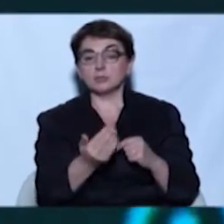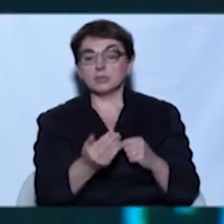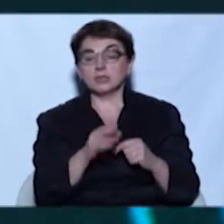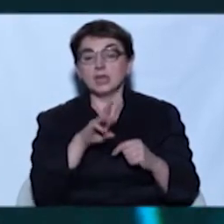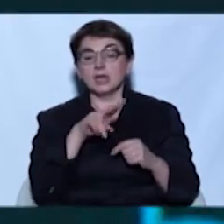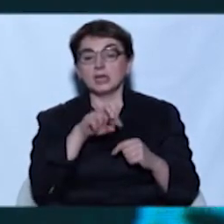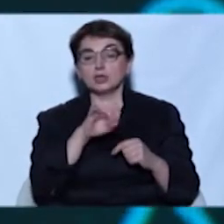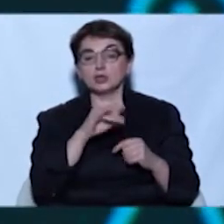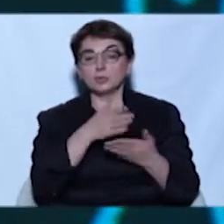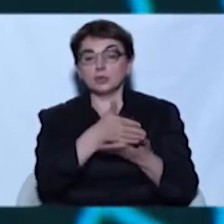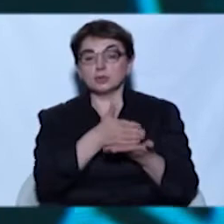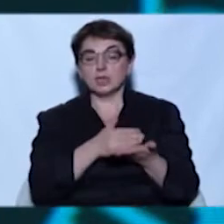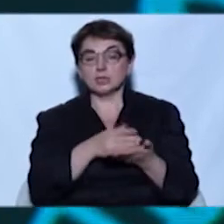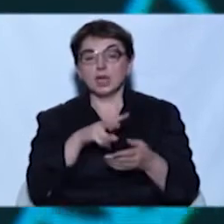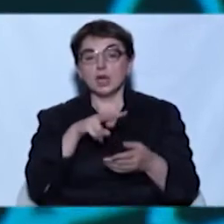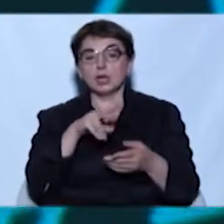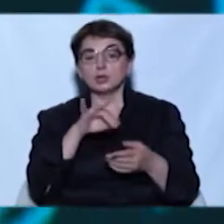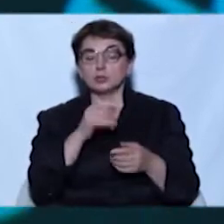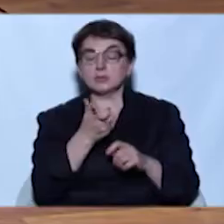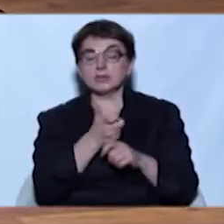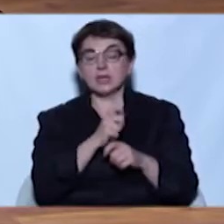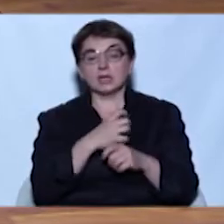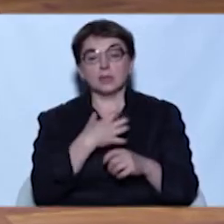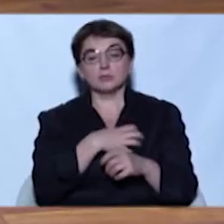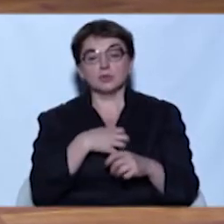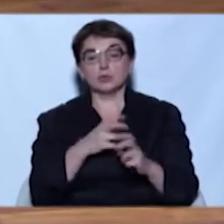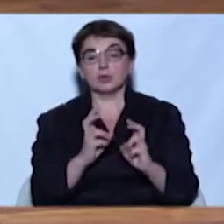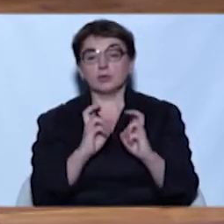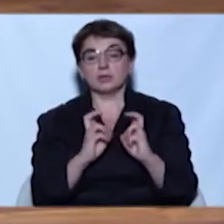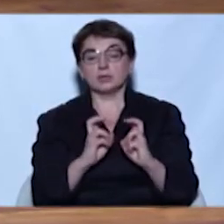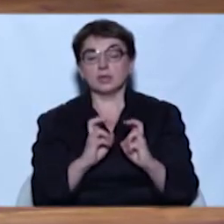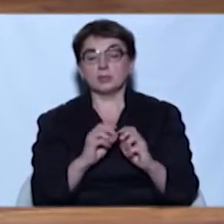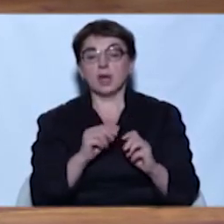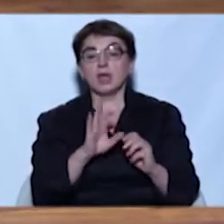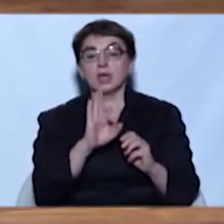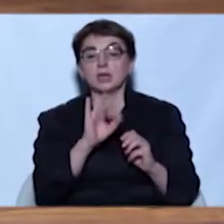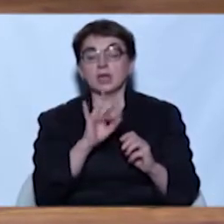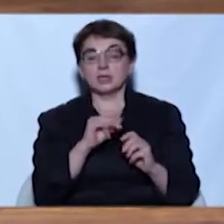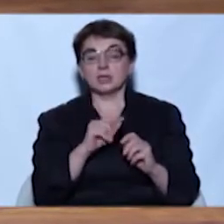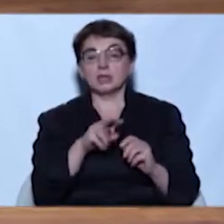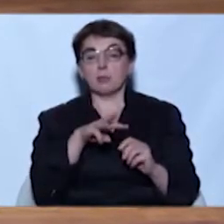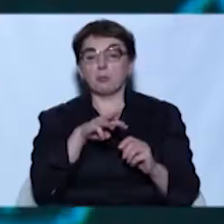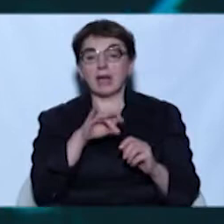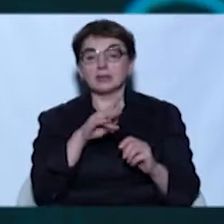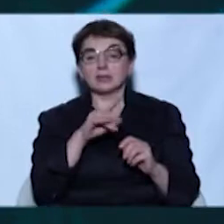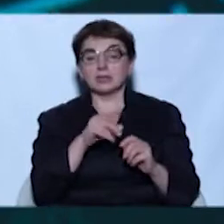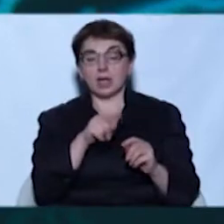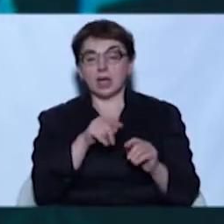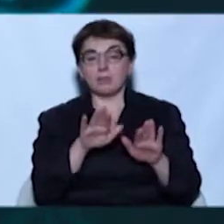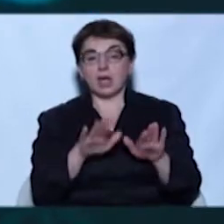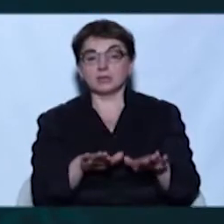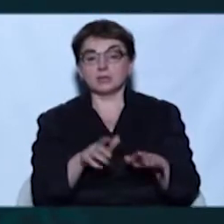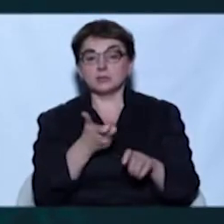ლითოსფეროს ნაწილი. ლითოსფერო ძალიან მნიშვნელოვანი ფენაა, იმიტომ რომ ქერქი და მანტია ამ